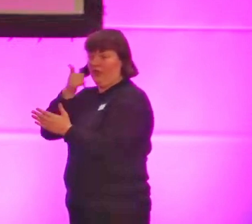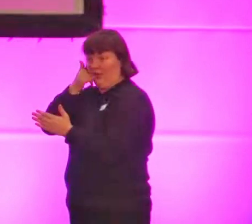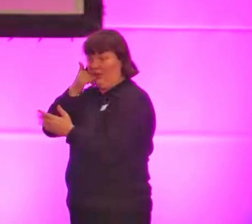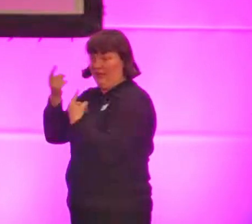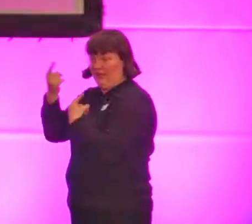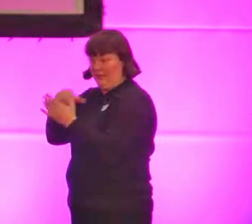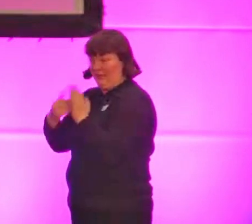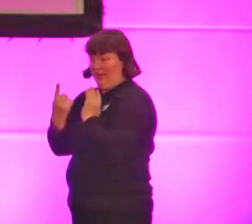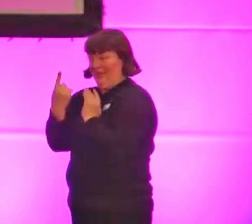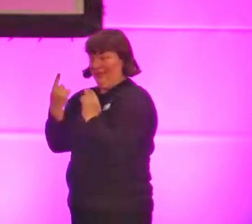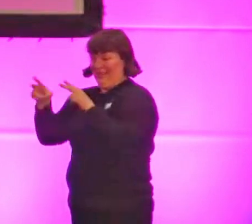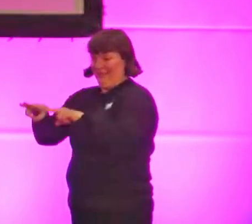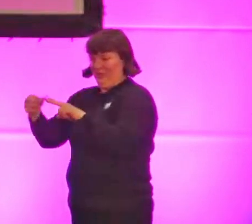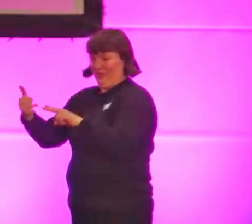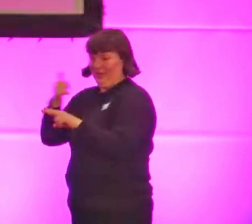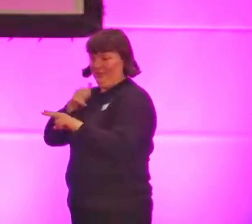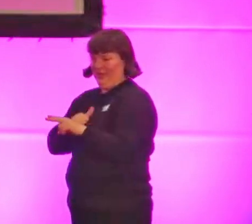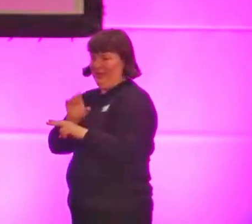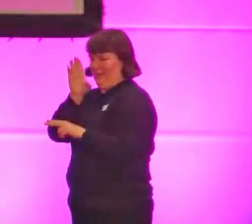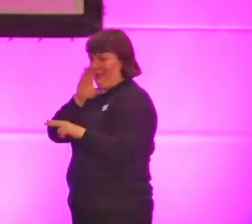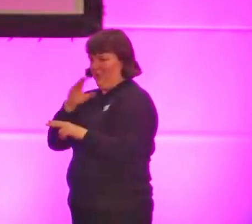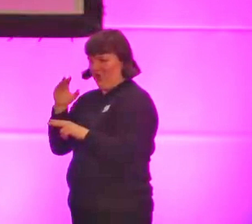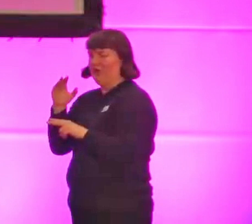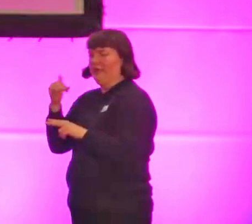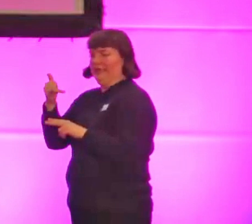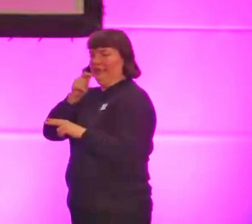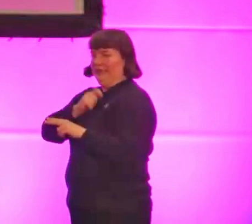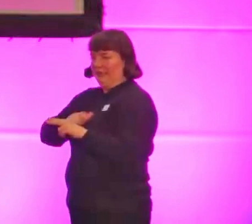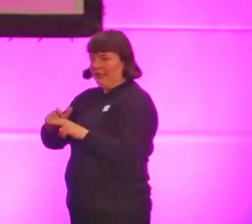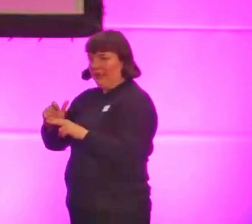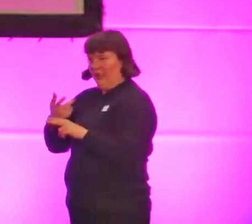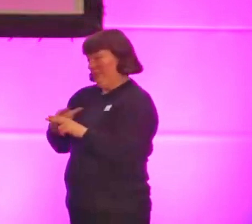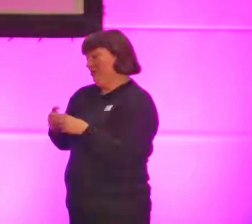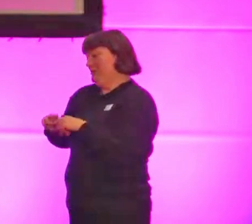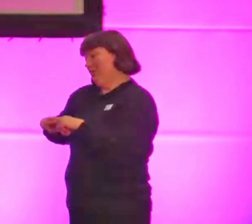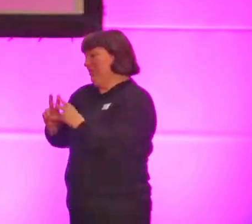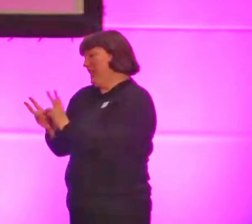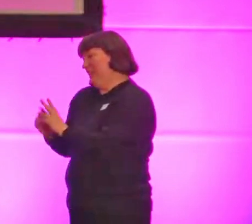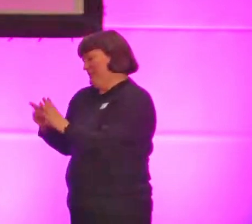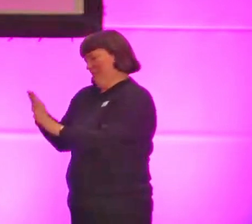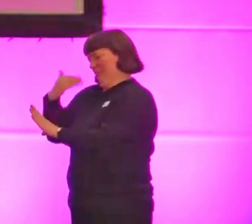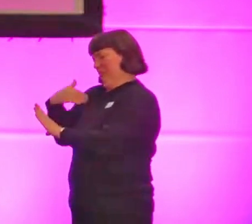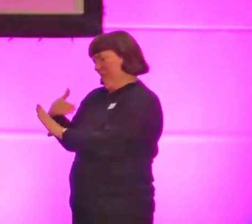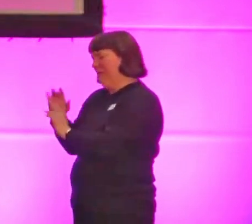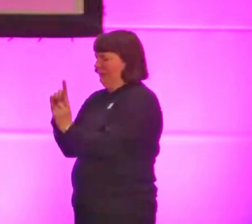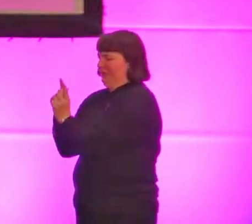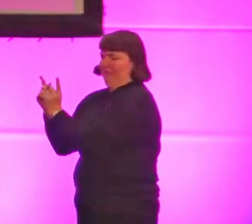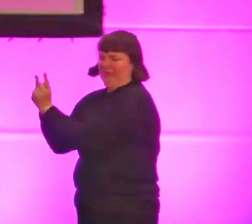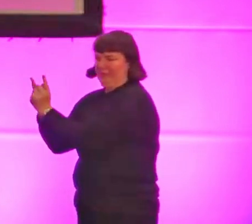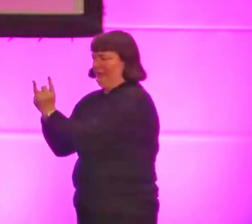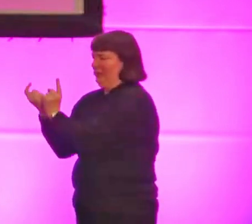en av advokaterna, Björn Riese, och frågade vad han var. Vi kände varandra lite grann sedan tidigare då vi hade träffats på